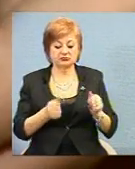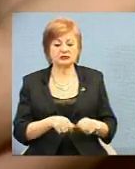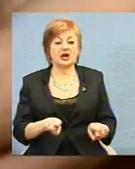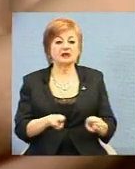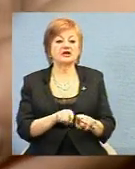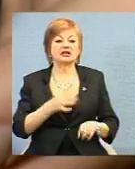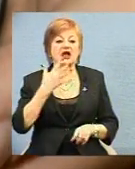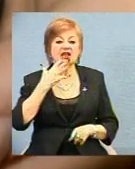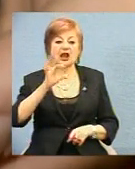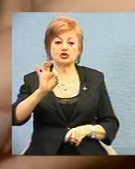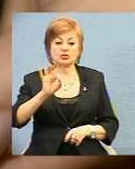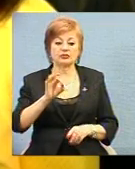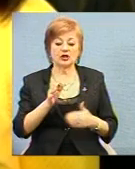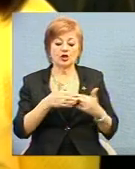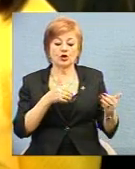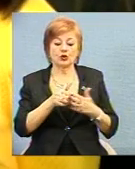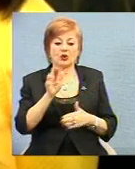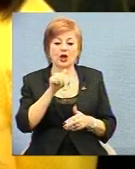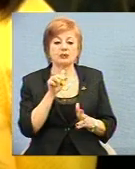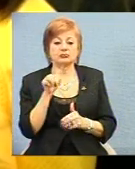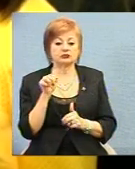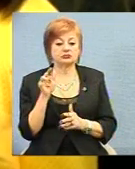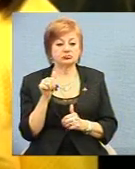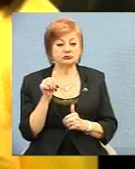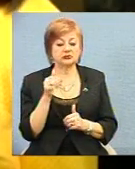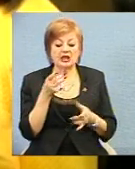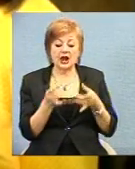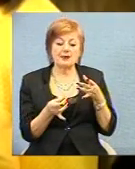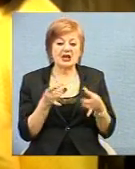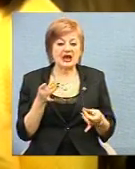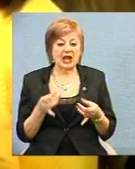расписанная вручную. Это акриловый краситель и аппликации